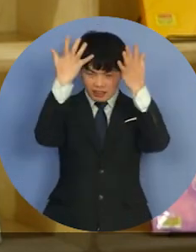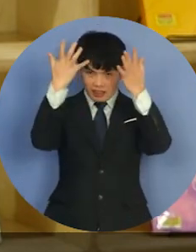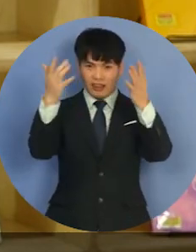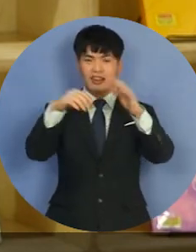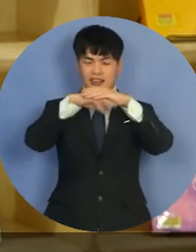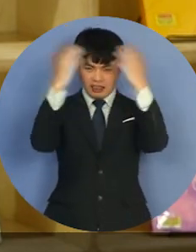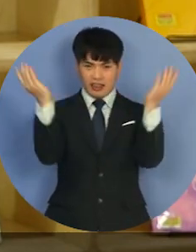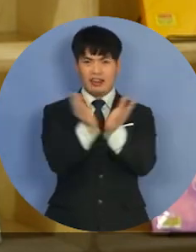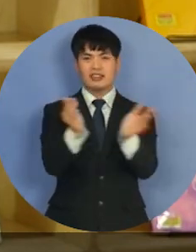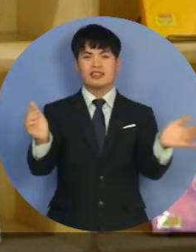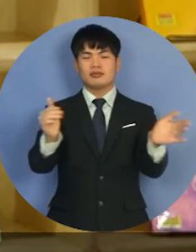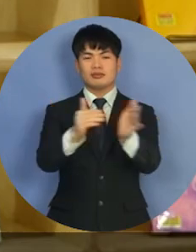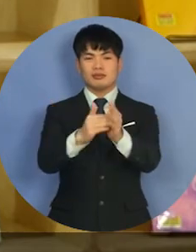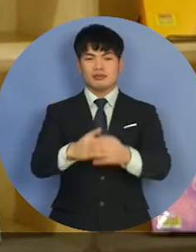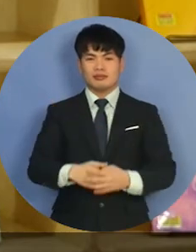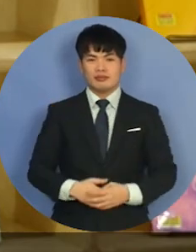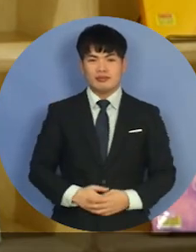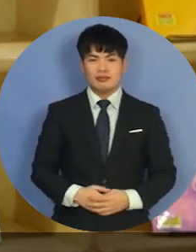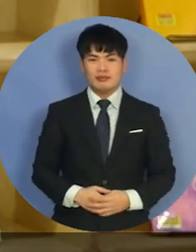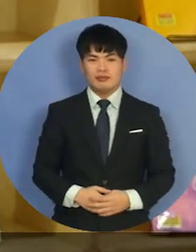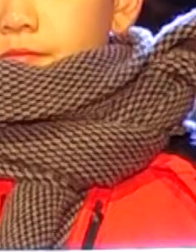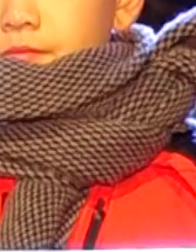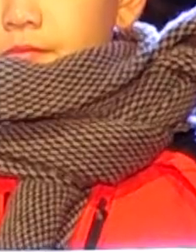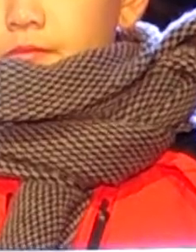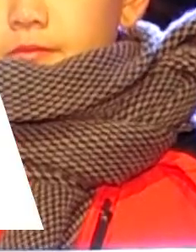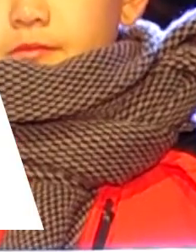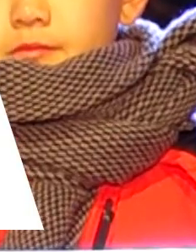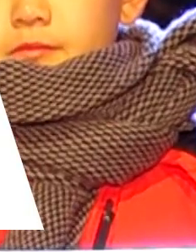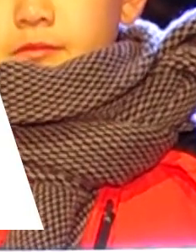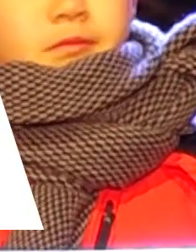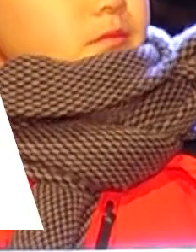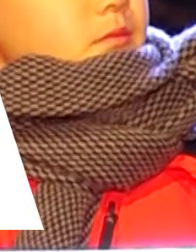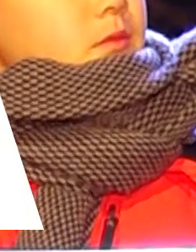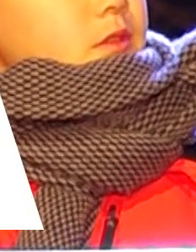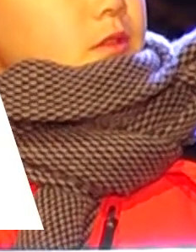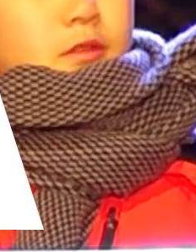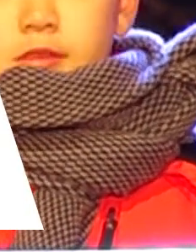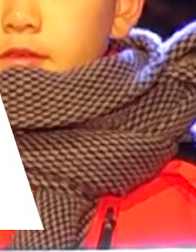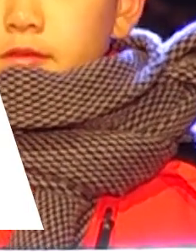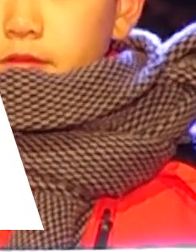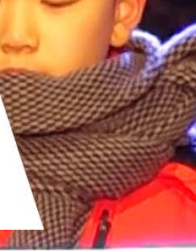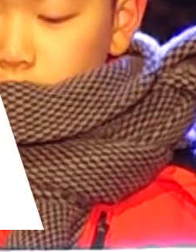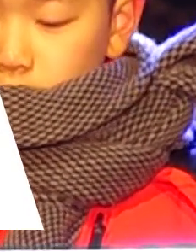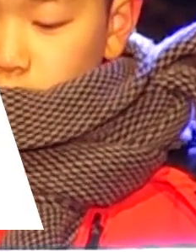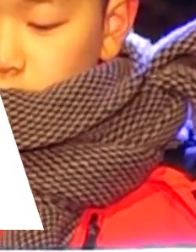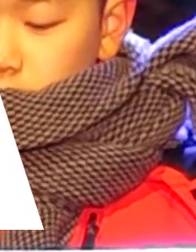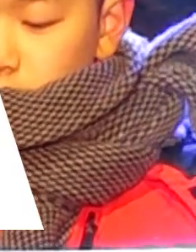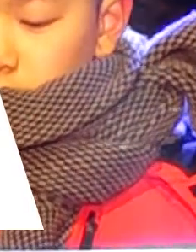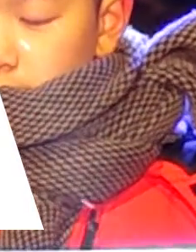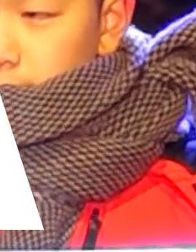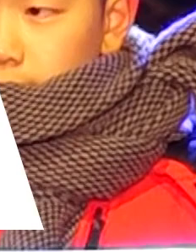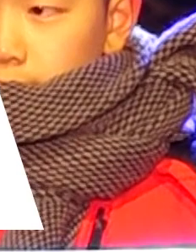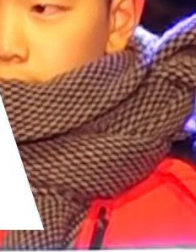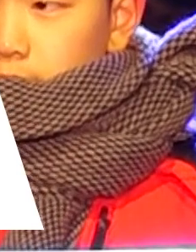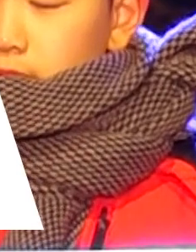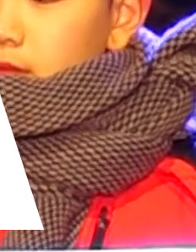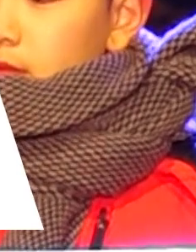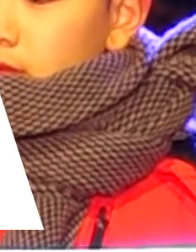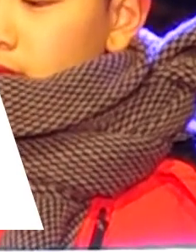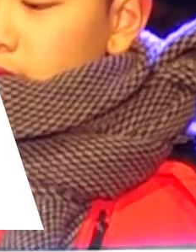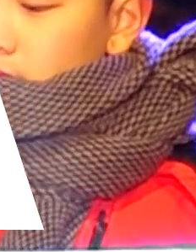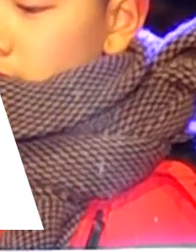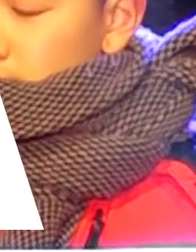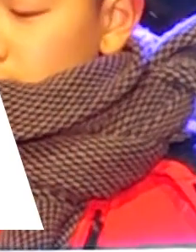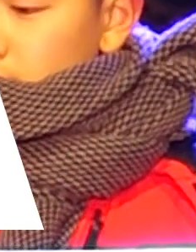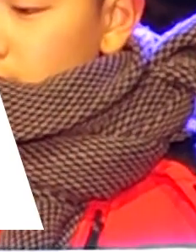일원에서 성황리에 개최되었습니다. 우리 천안시민 모두가 건강하고 행복하고 네. 또